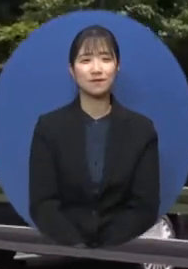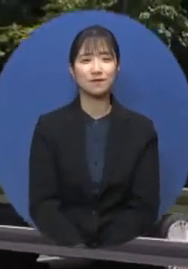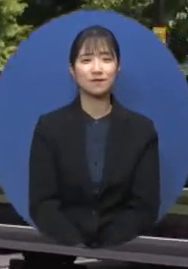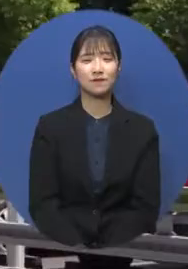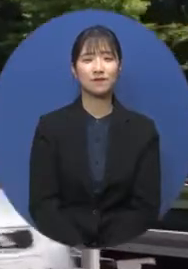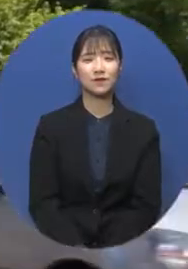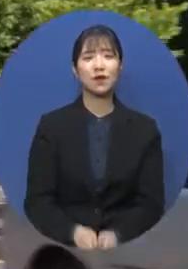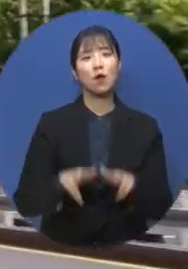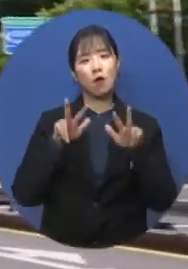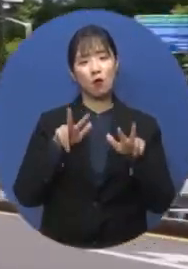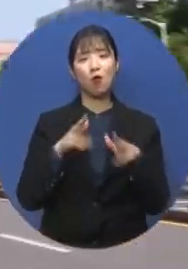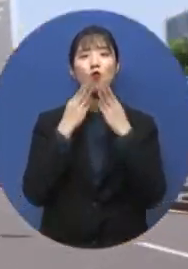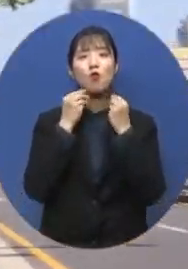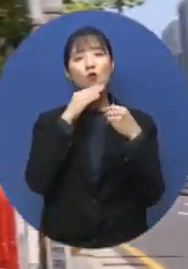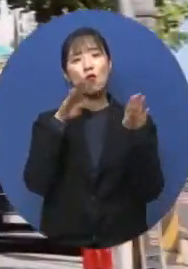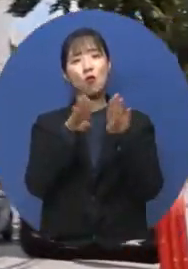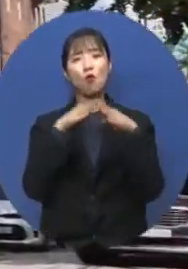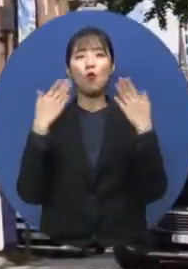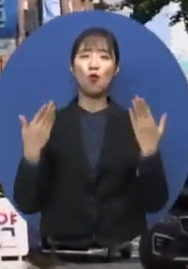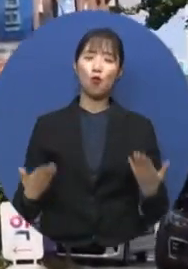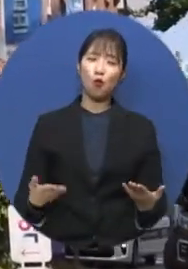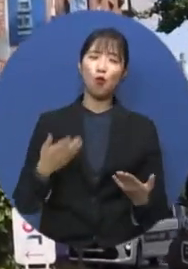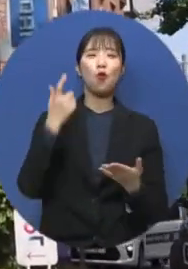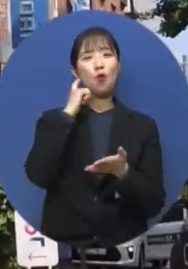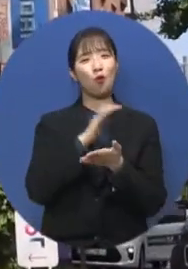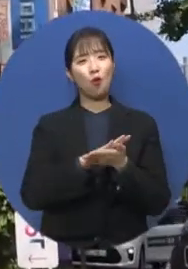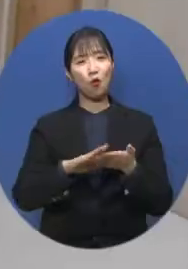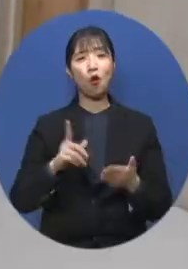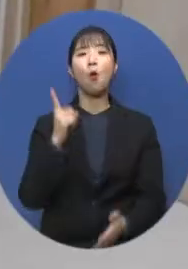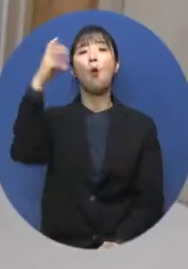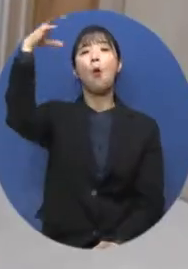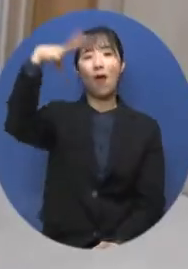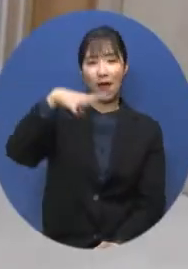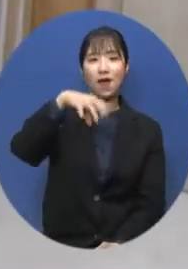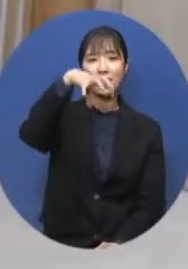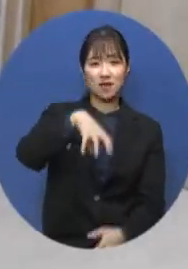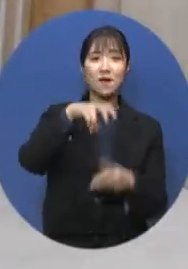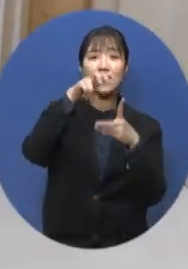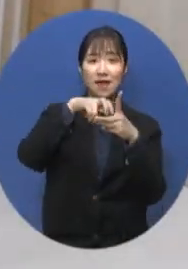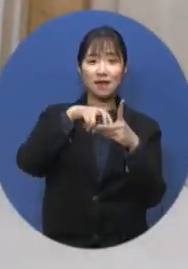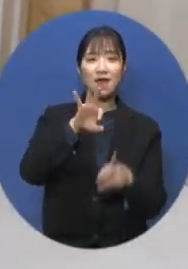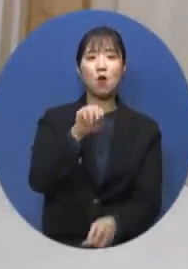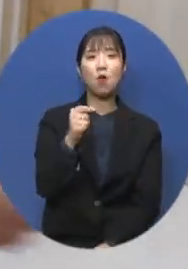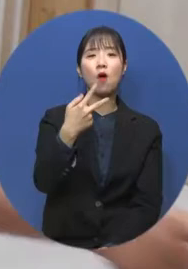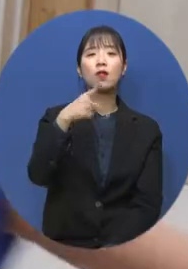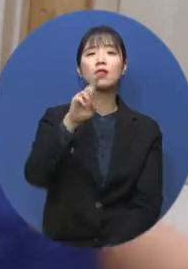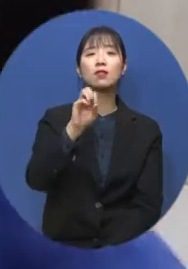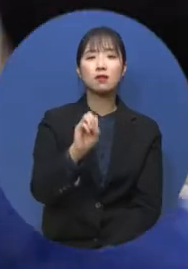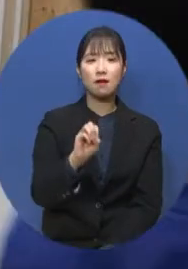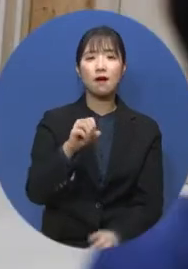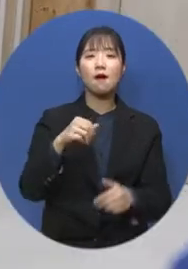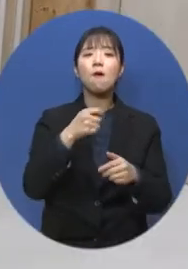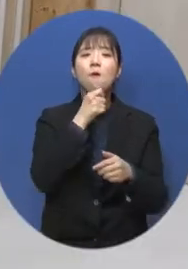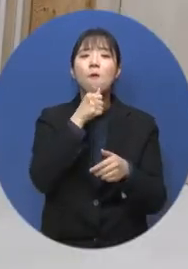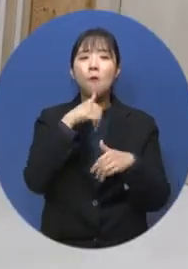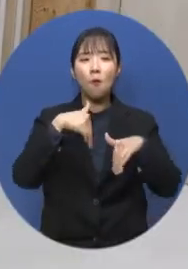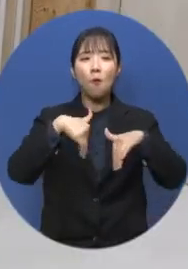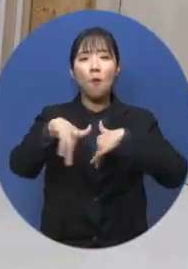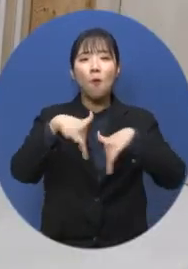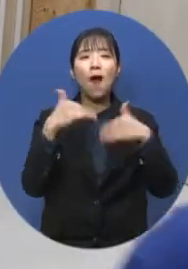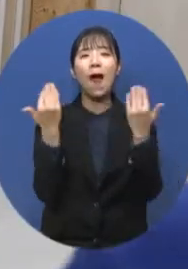한산한 주말 오후 고양시 덕양구 고양 이민자통합센터의 원당 골목학교는 등교하는